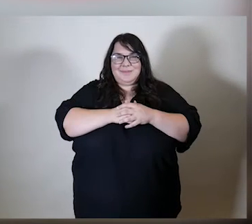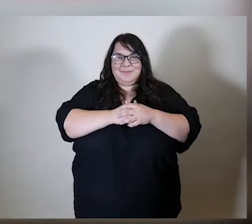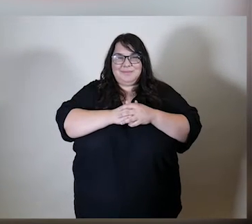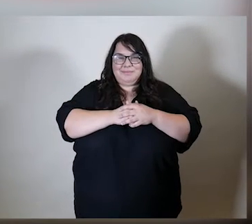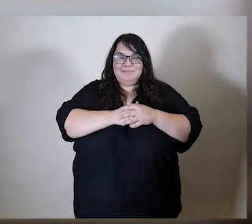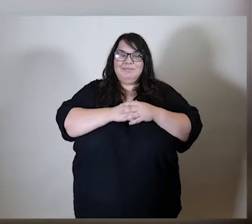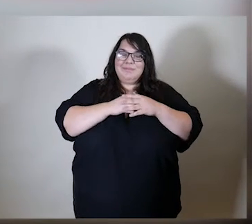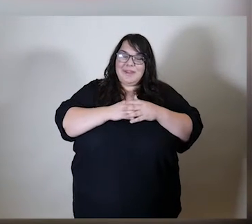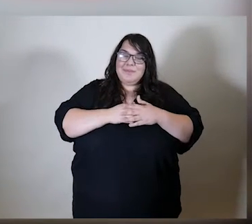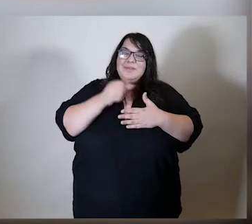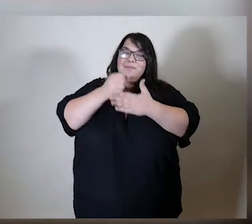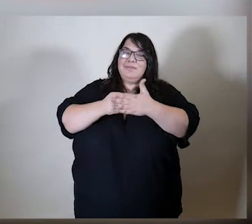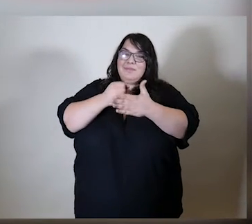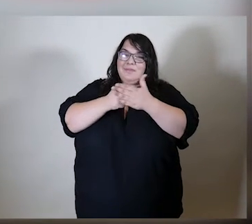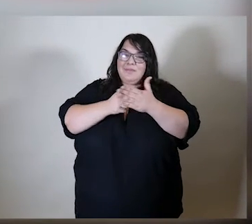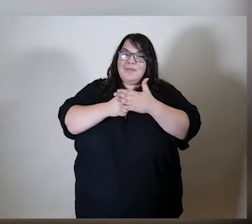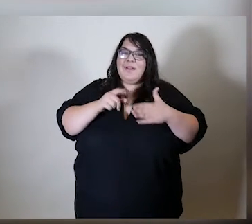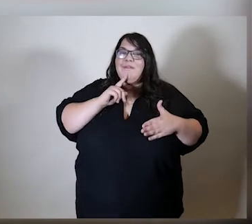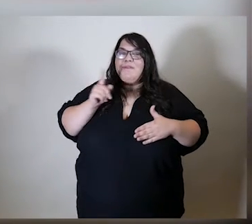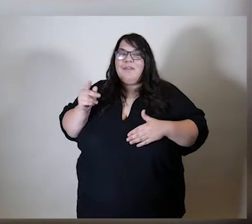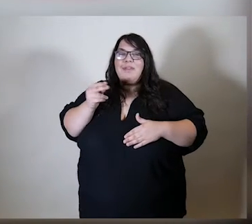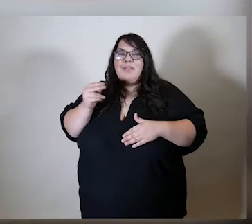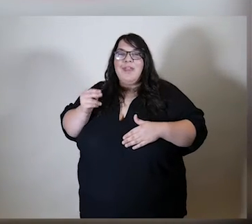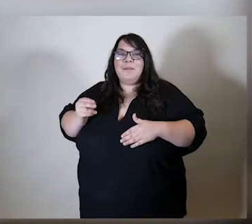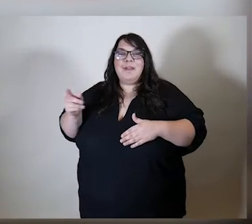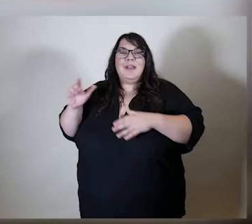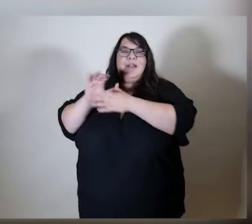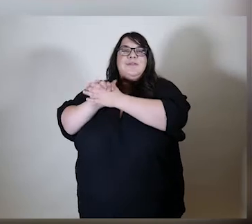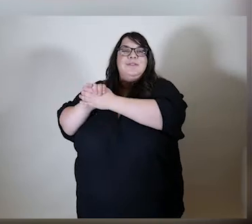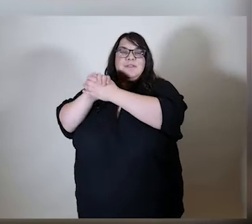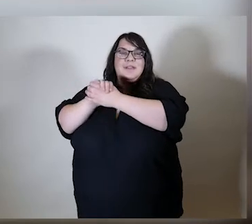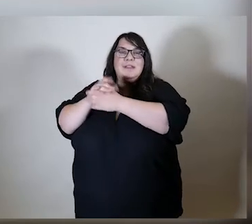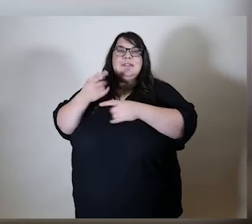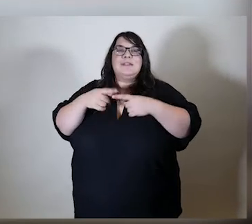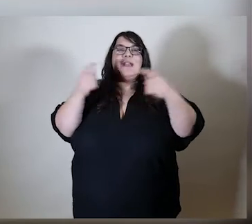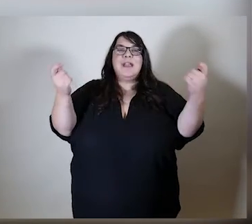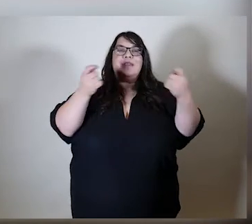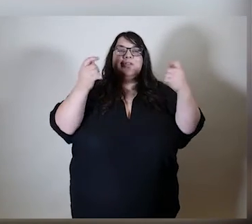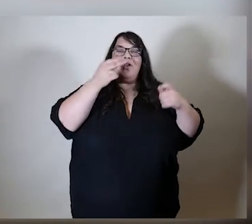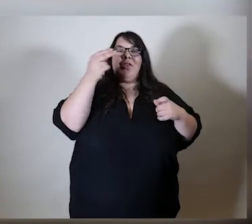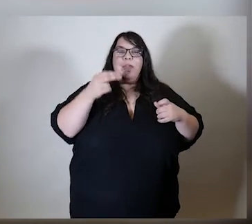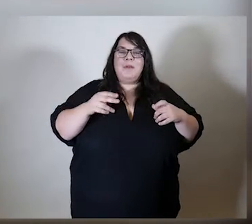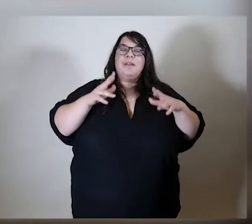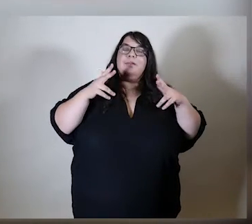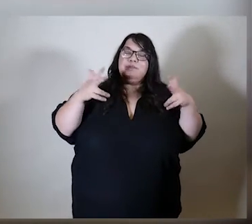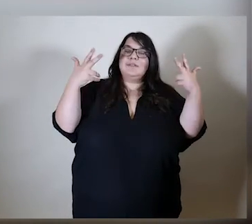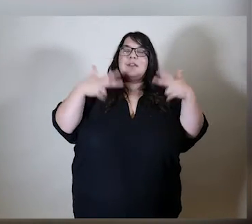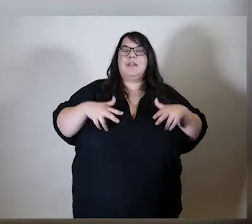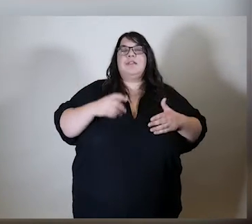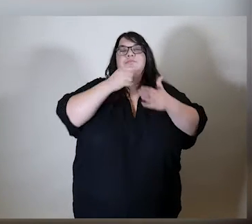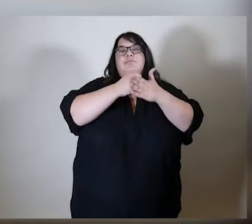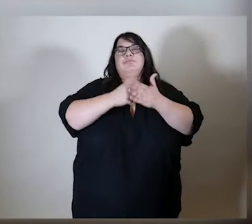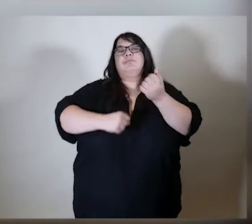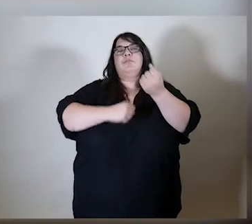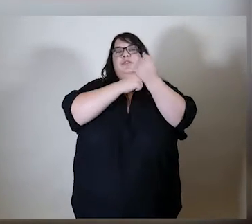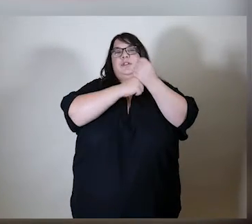να υιοθετήσει τη θέση της Ομοσπονδίας όπως αυτές θα προκύψουν από την εκδήλωση. Απαιτούμε από την